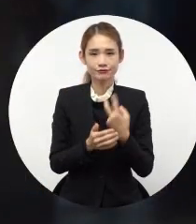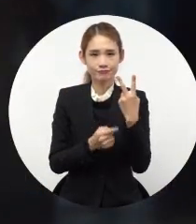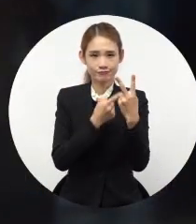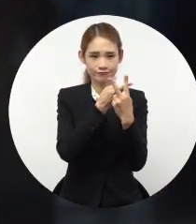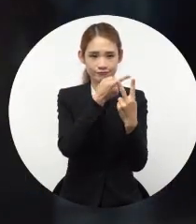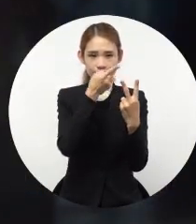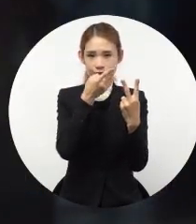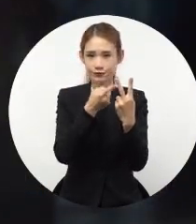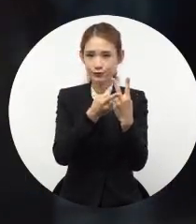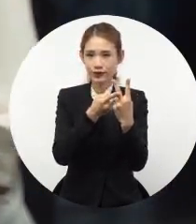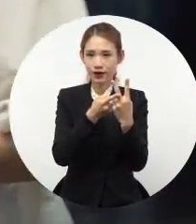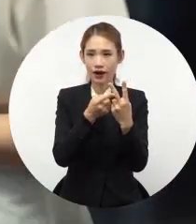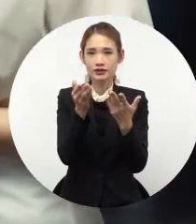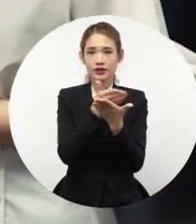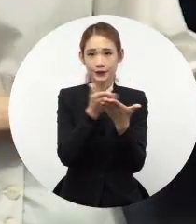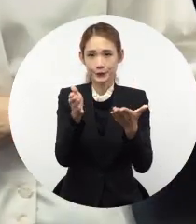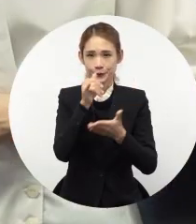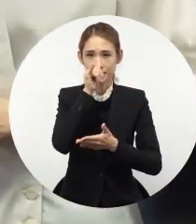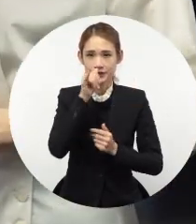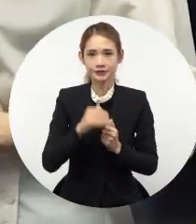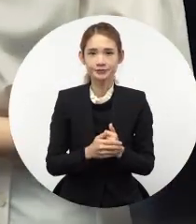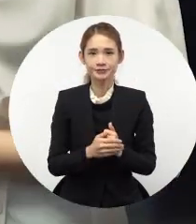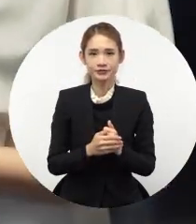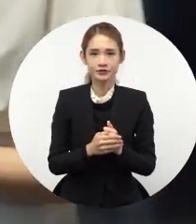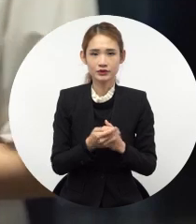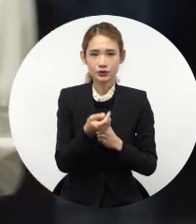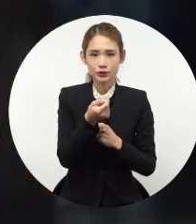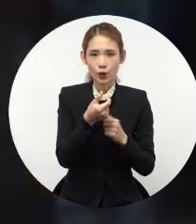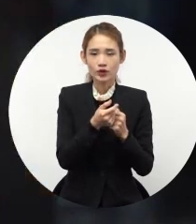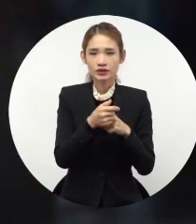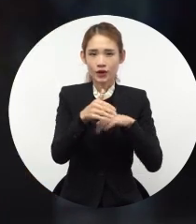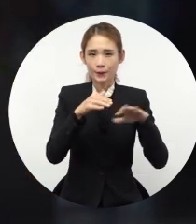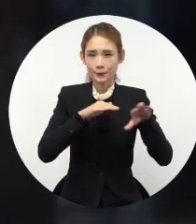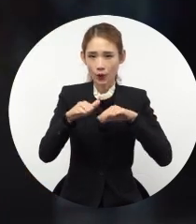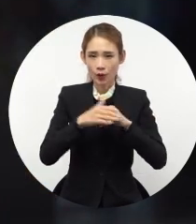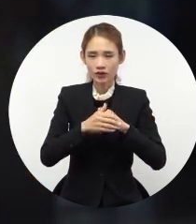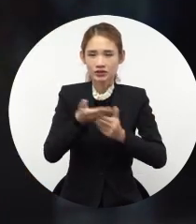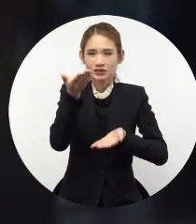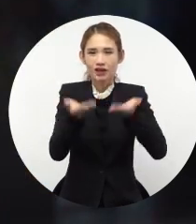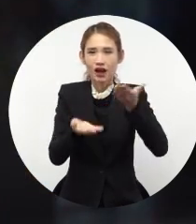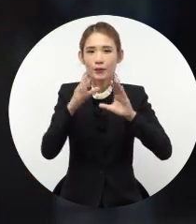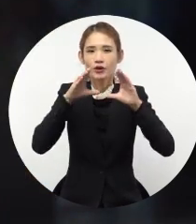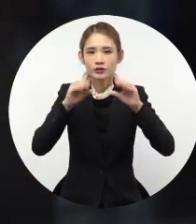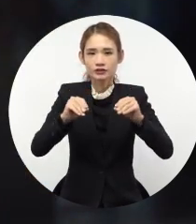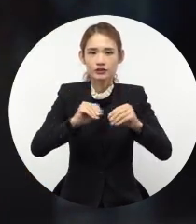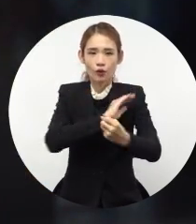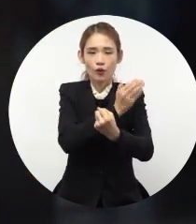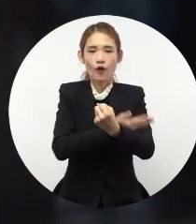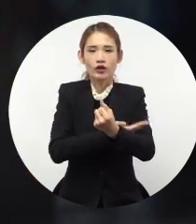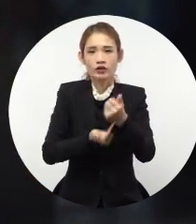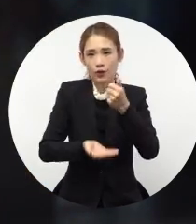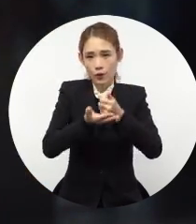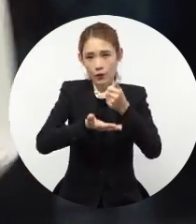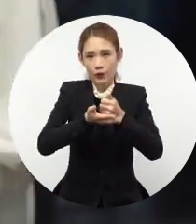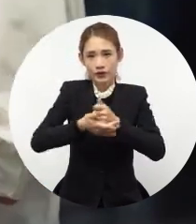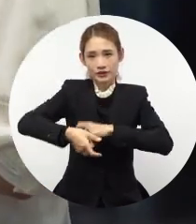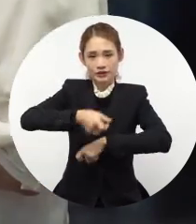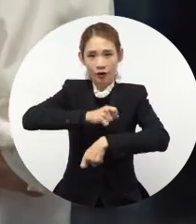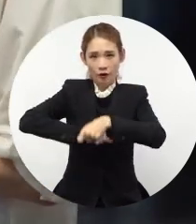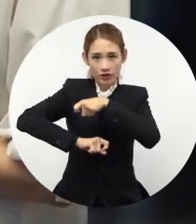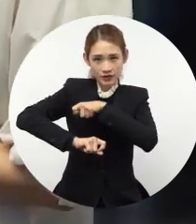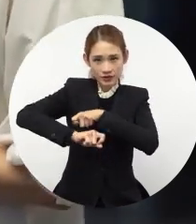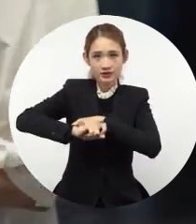크게 두 가지로 구성해서 볼 수 있습니다. 소극적인 조치로서 차별금지, 권익옹호가 있고요.